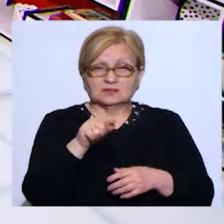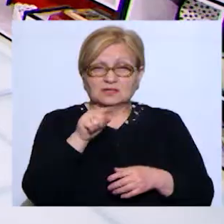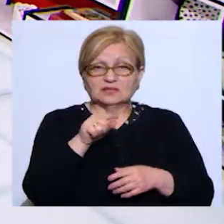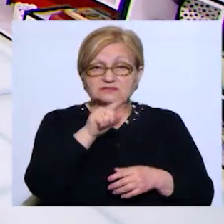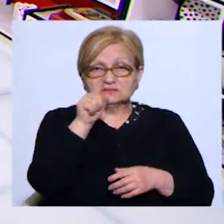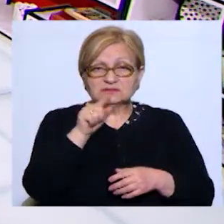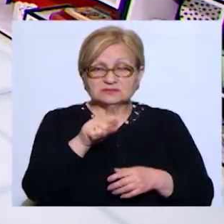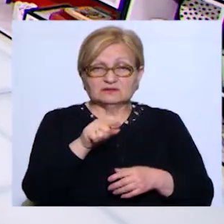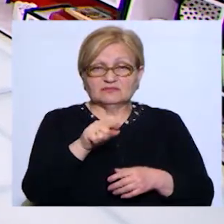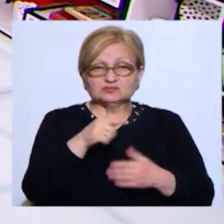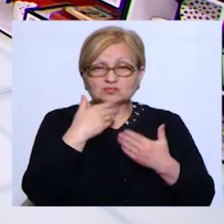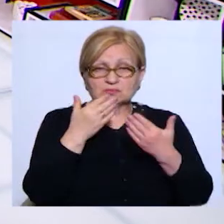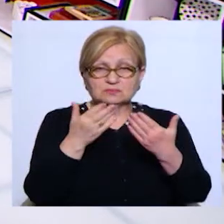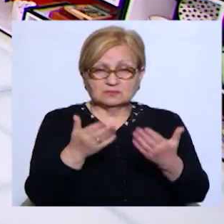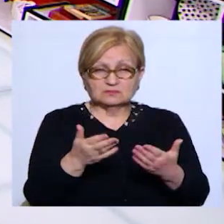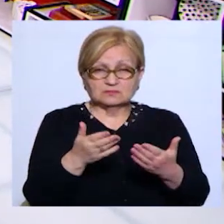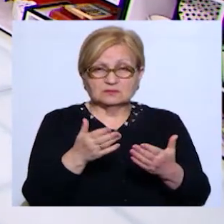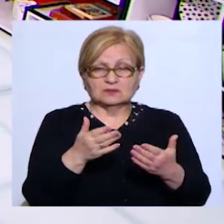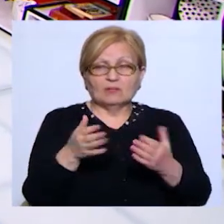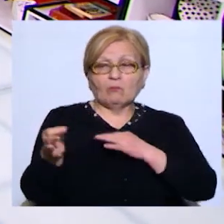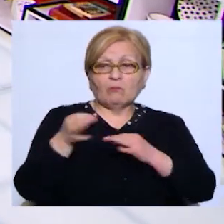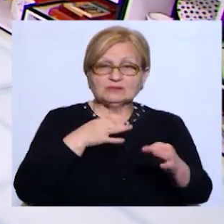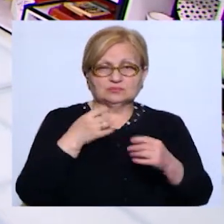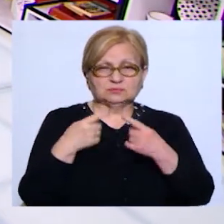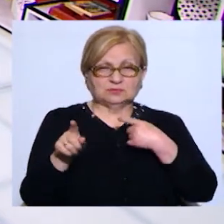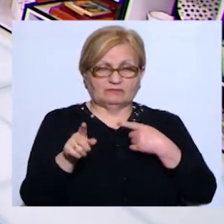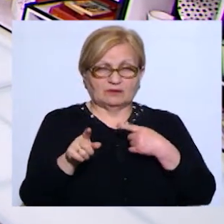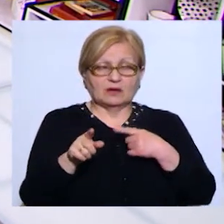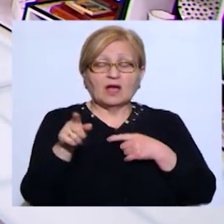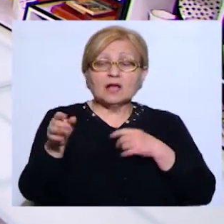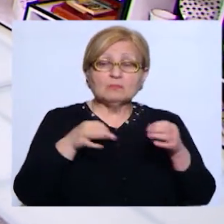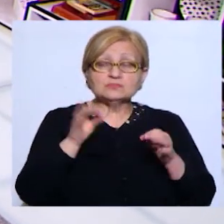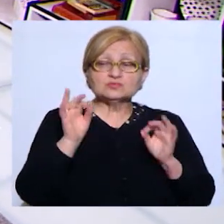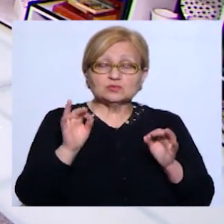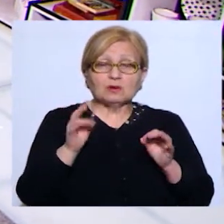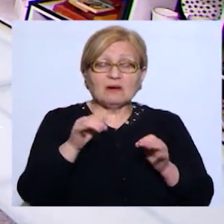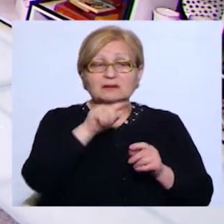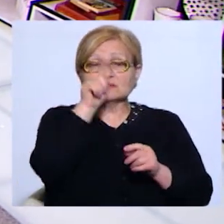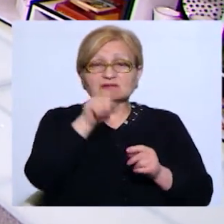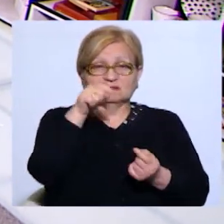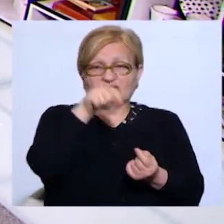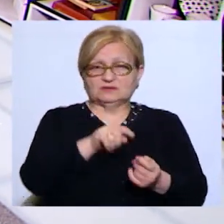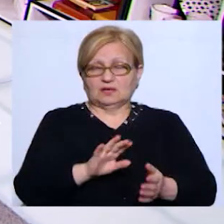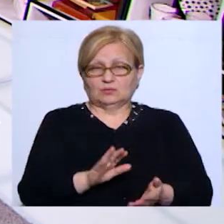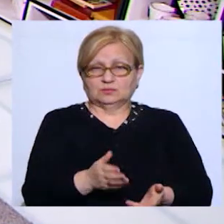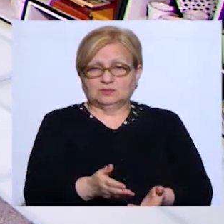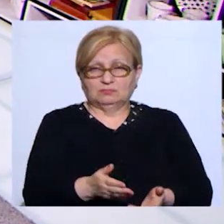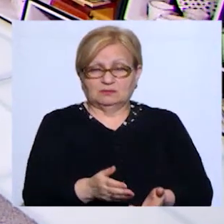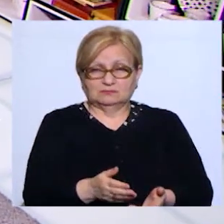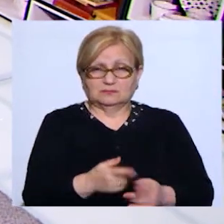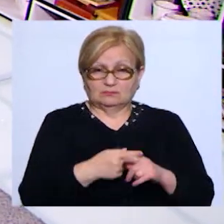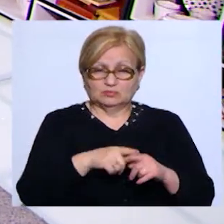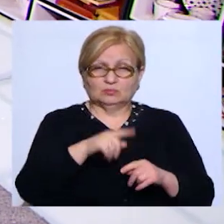სვავ ხოლმე, სხვა რაღაცას მეკითხებ, ამბობენ. რასაც ამბობენ ხშირად სწორია, თუმცაღა კითხვას უნდა შეესაბამებოდეს,